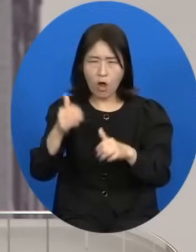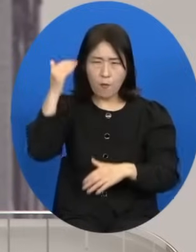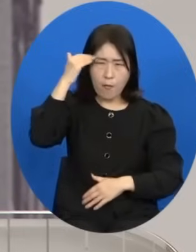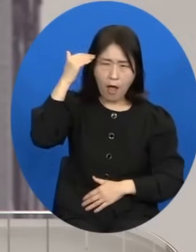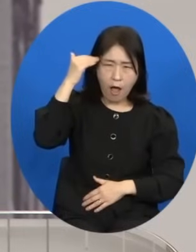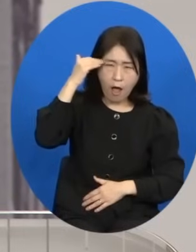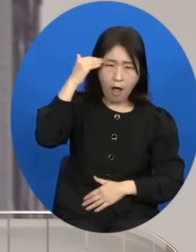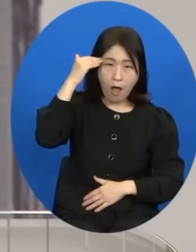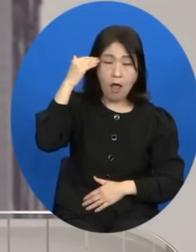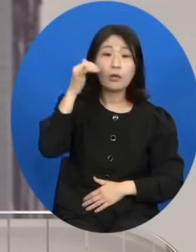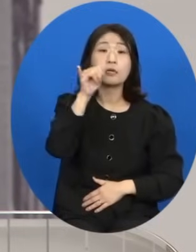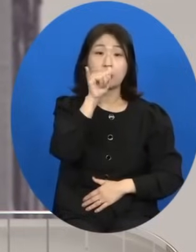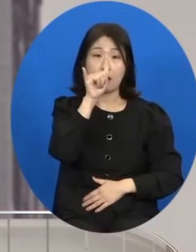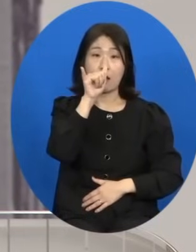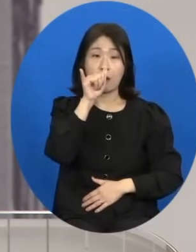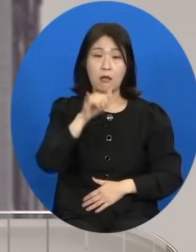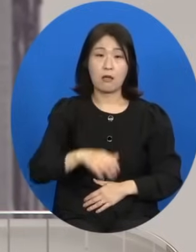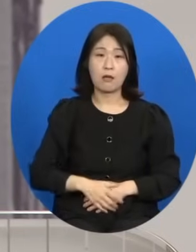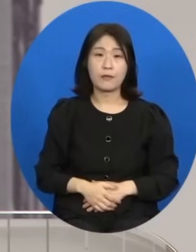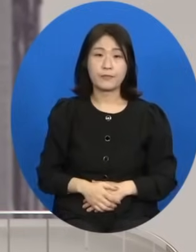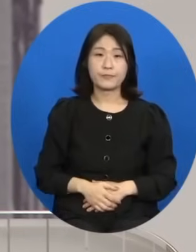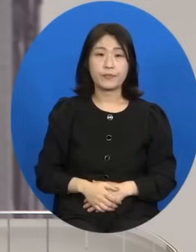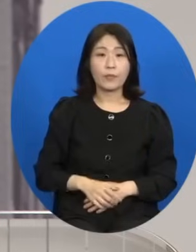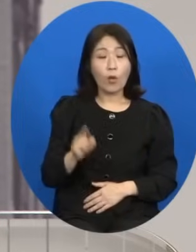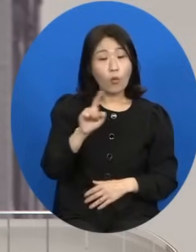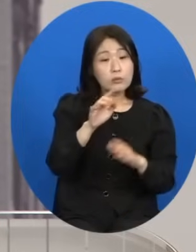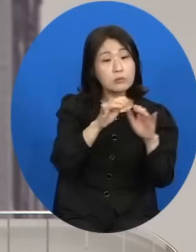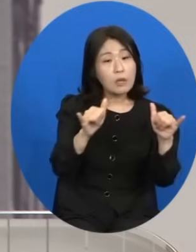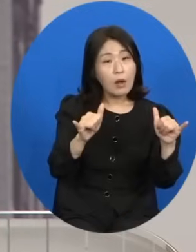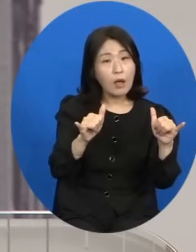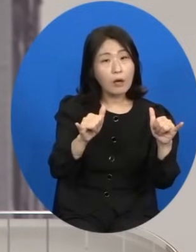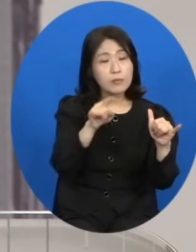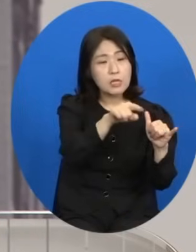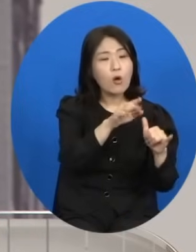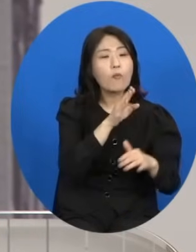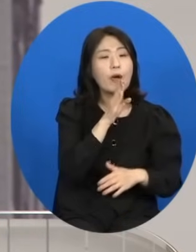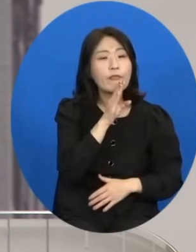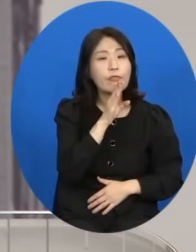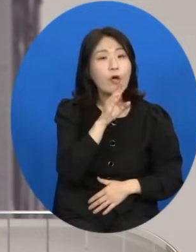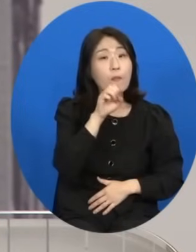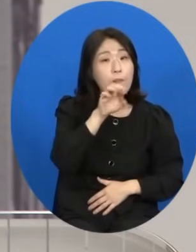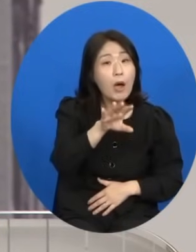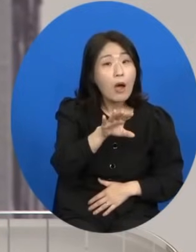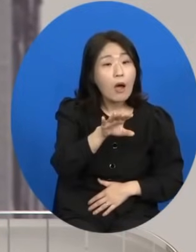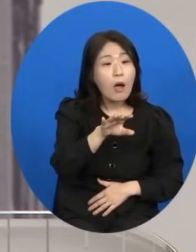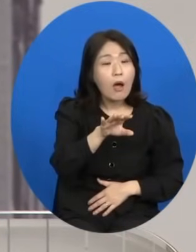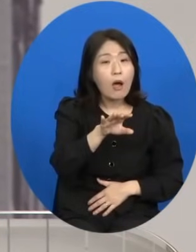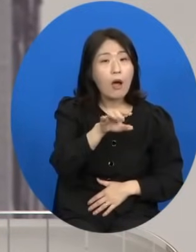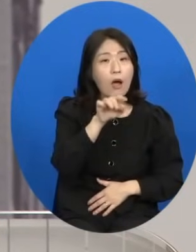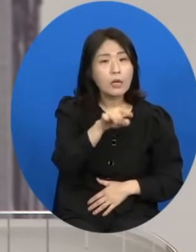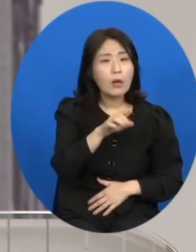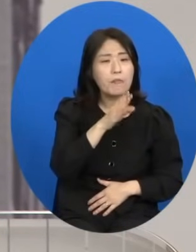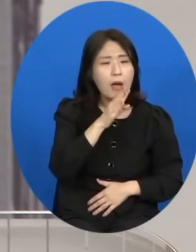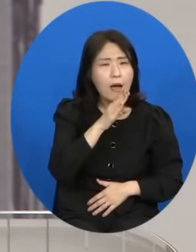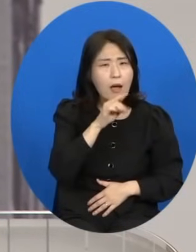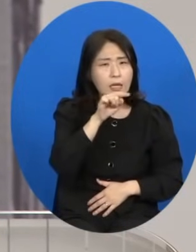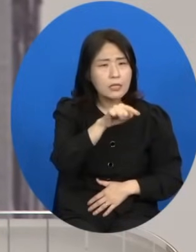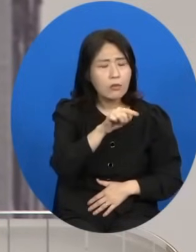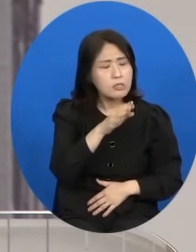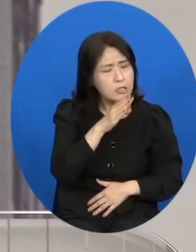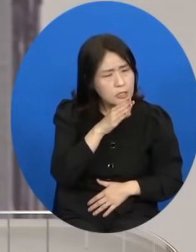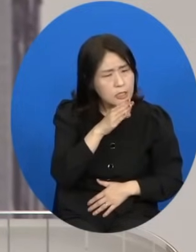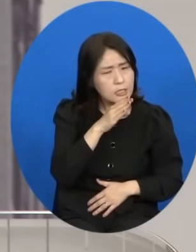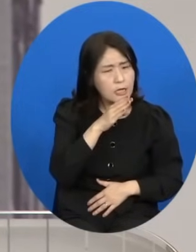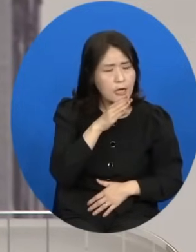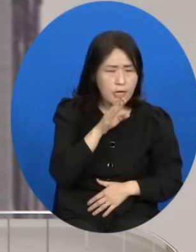따르기 마련이다라고 하는 겁니다 어떤 사람이 아 이것이 맞아라고 하면 이것이 정말 맞아라고 하는 시험이 몰려온다는